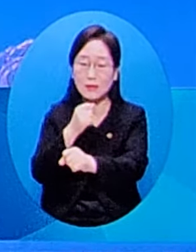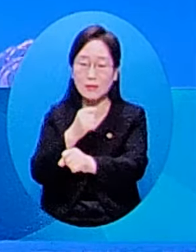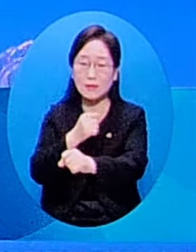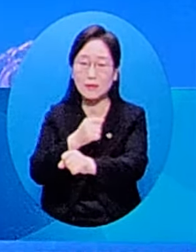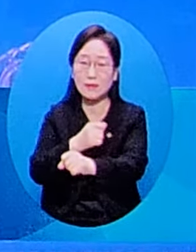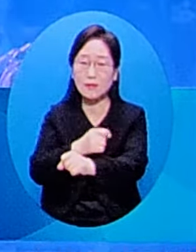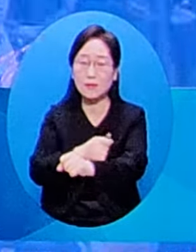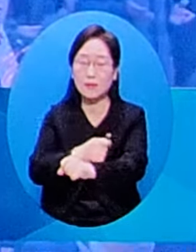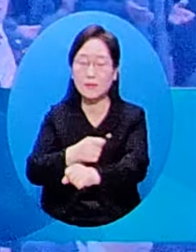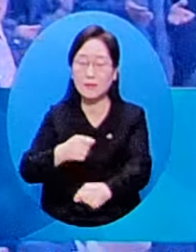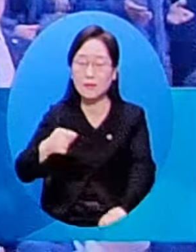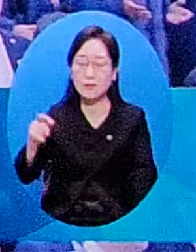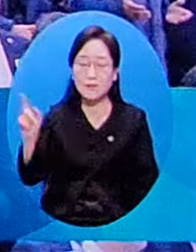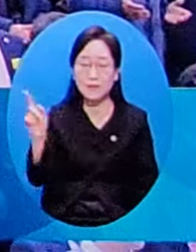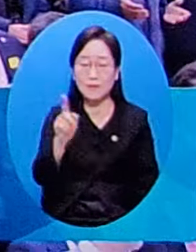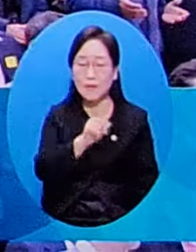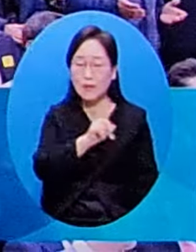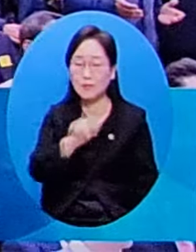용도하리라.